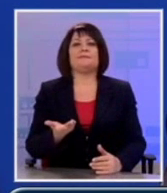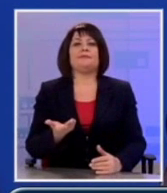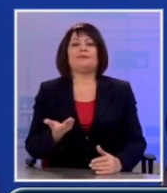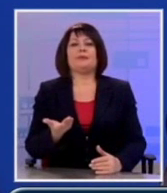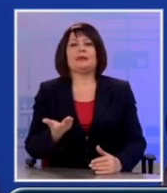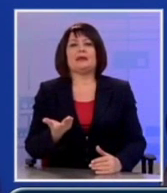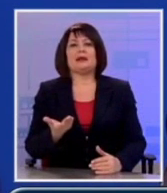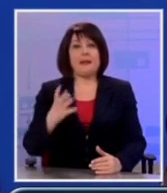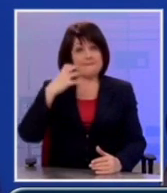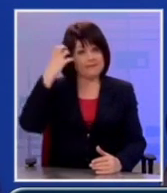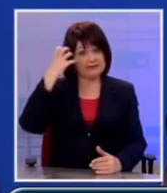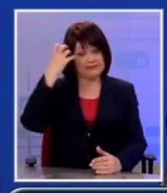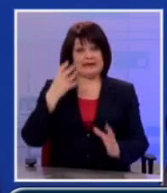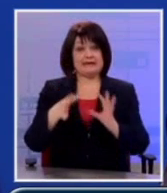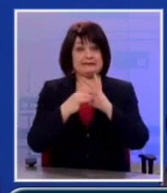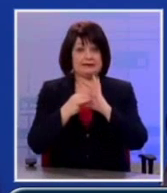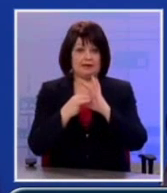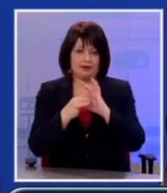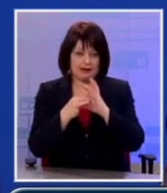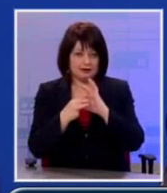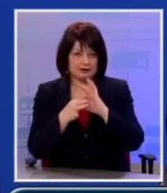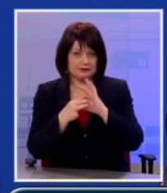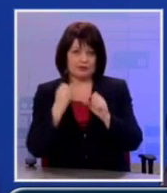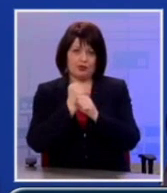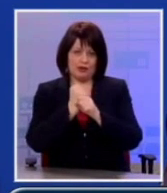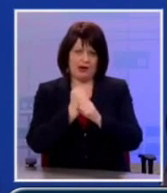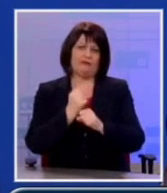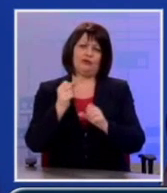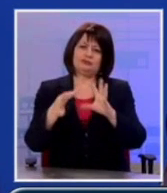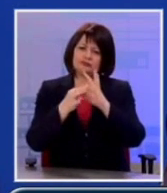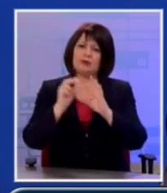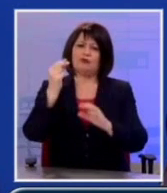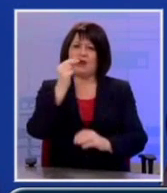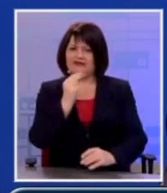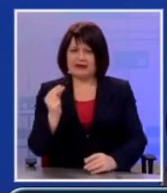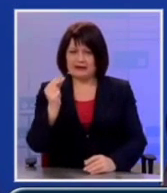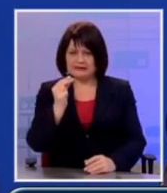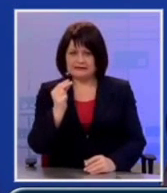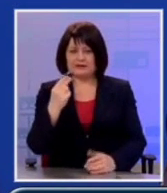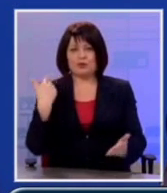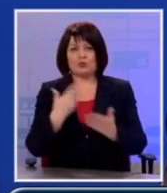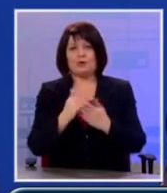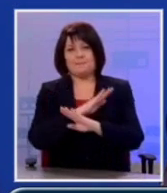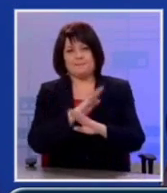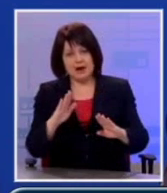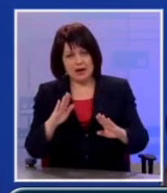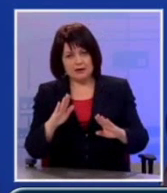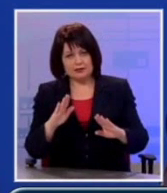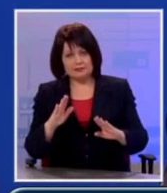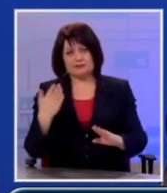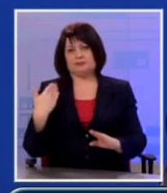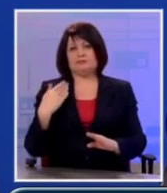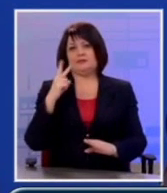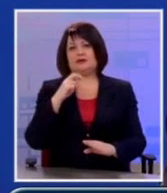για τους επιστημονικούς συνεργάτες βουλευτών, των οποίων έληξε η θητεία στις